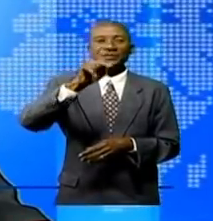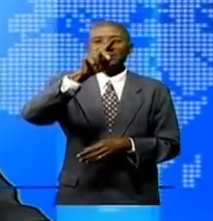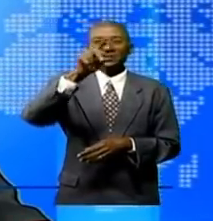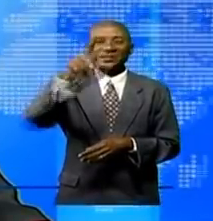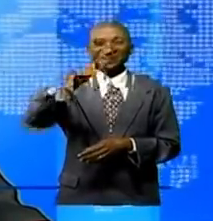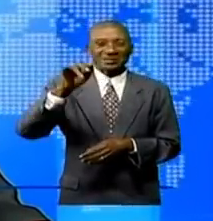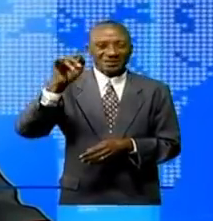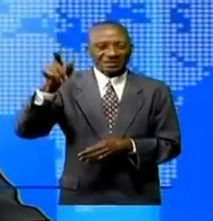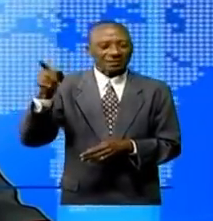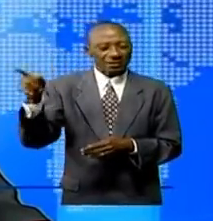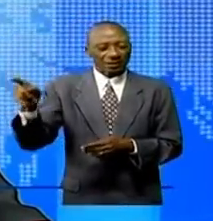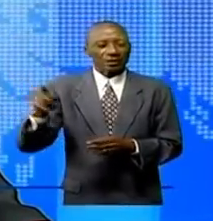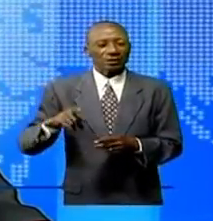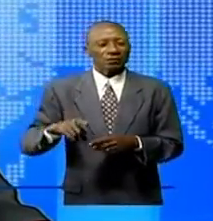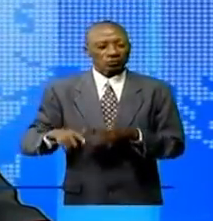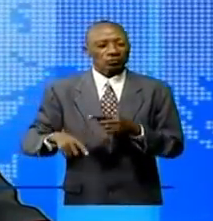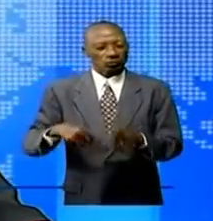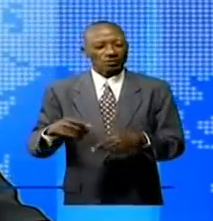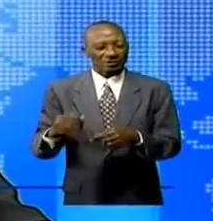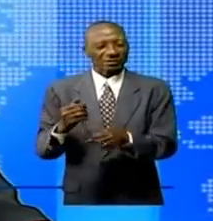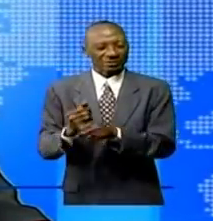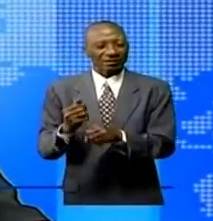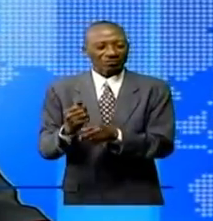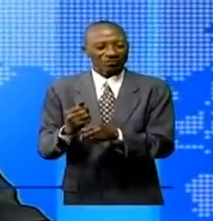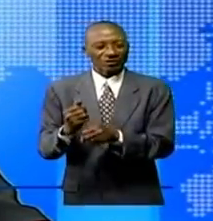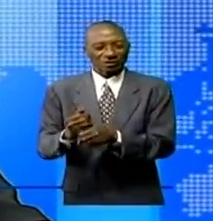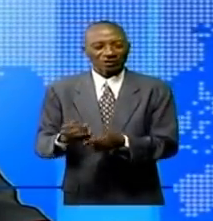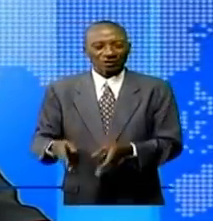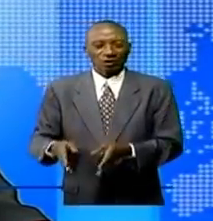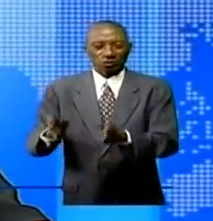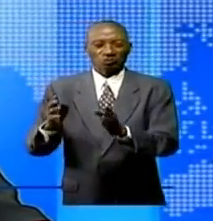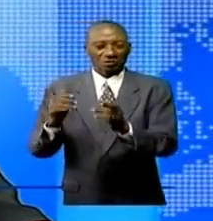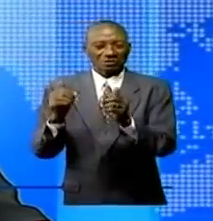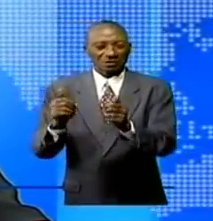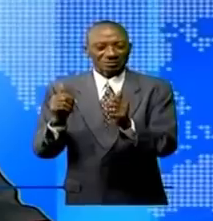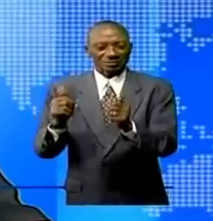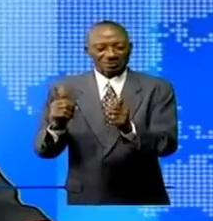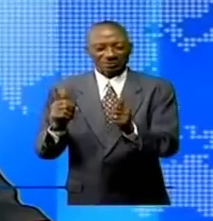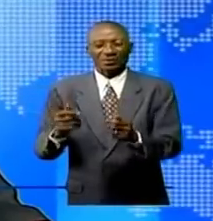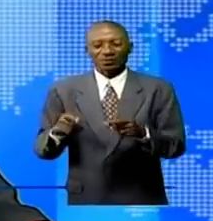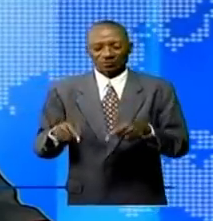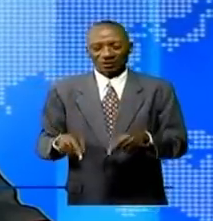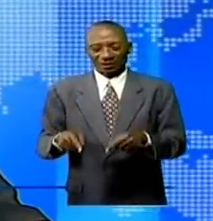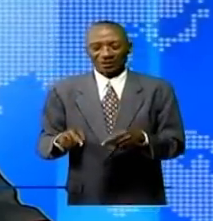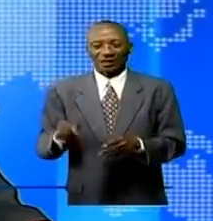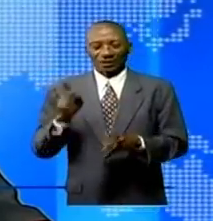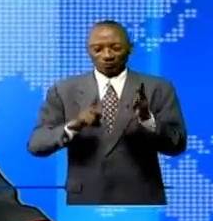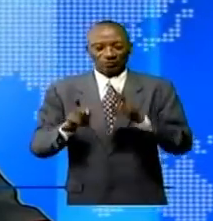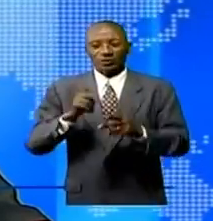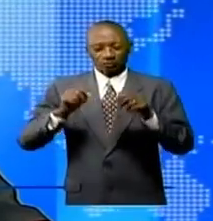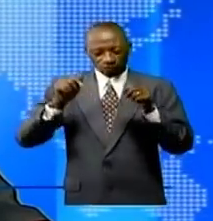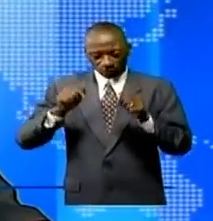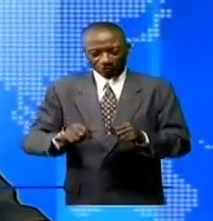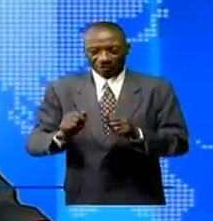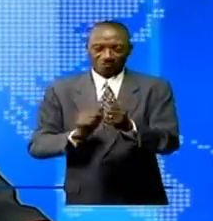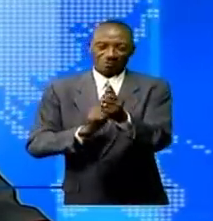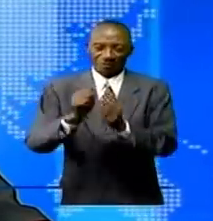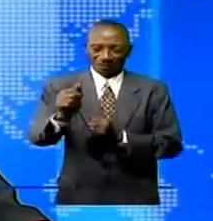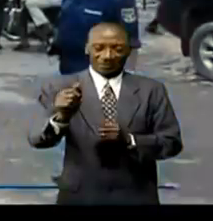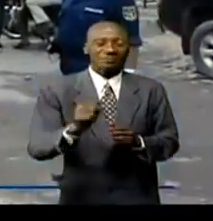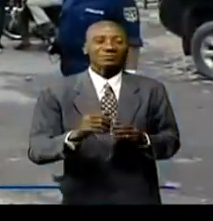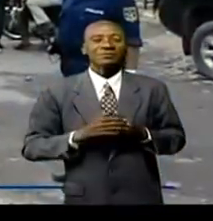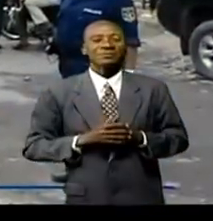les pavés issus des recyclages des déchets plastiques ramassés ici à Kinshasa. Pierre Ombouyou pour le reportage.